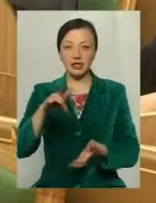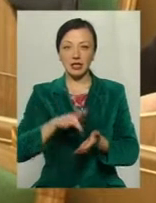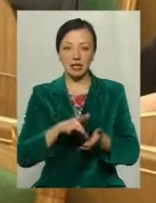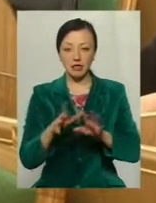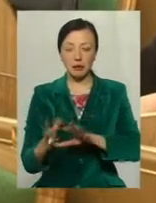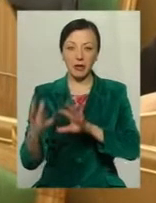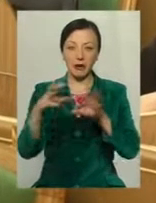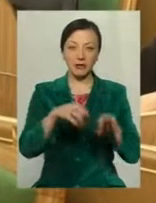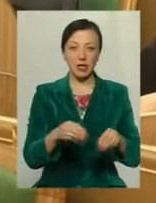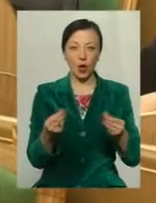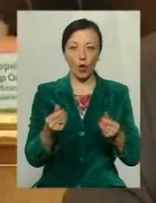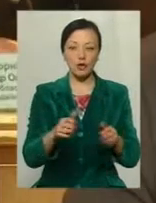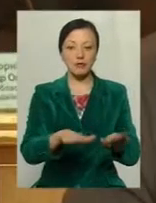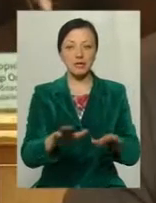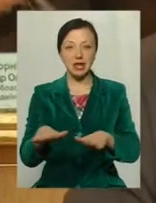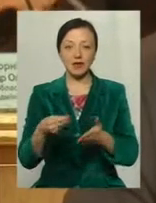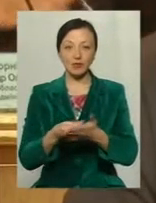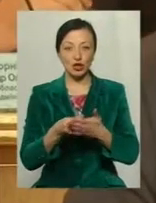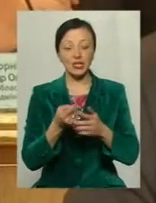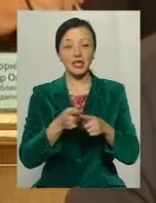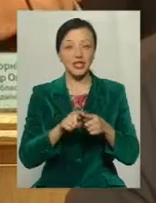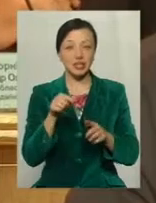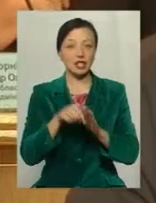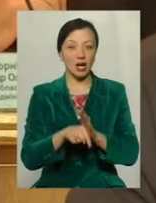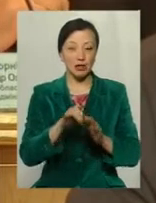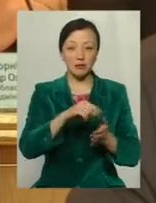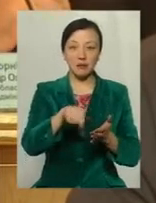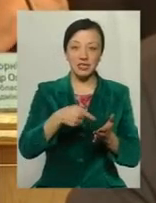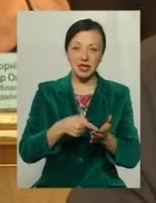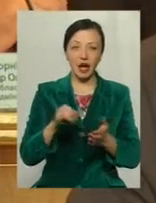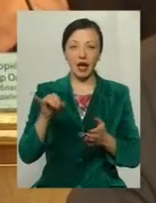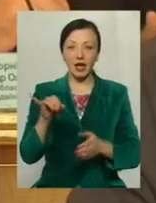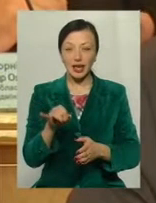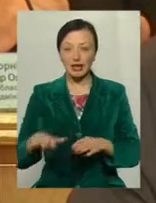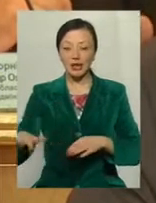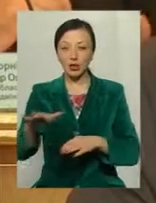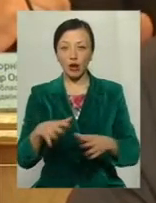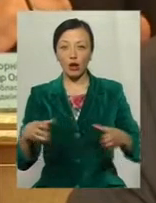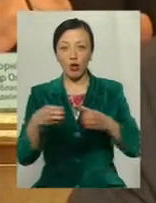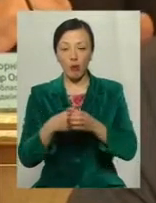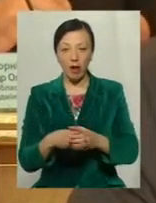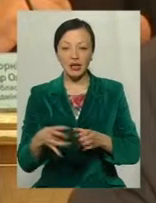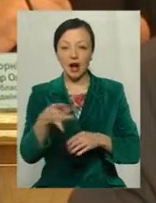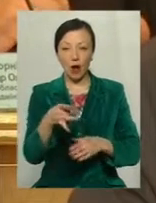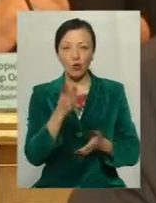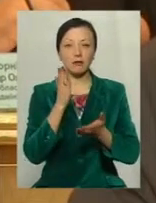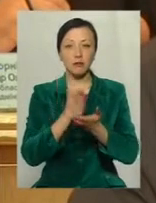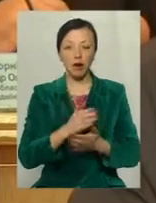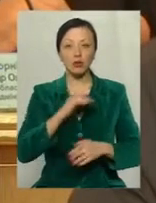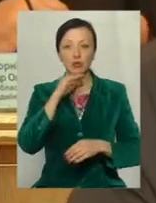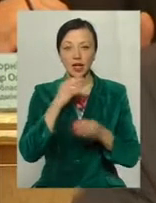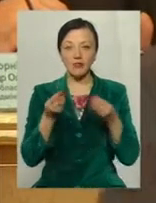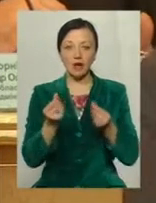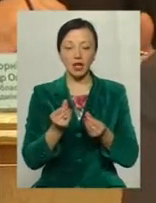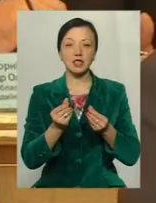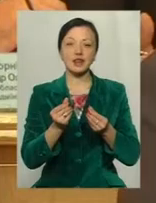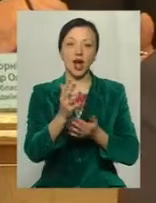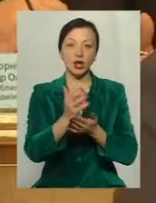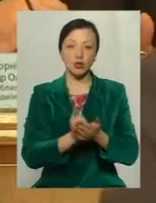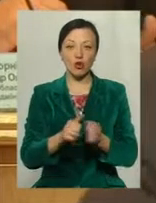104,5% виконання планових показників. Але приріст, ви бачите, маємо тільки 143 мільйона гривень. І це найнижчий